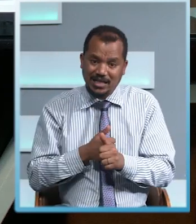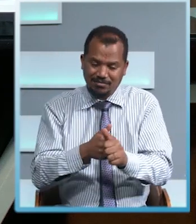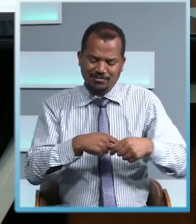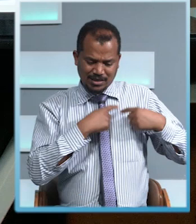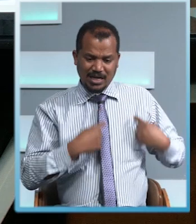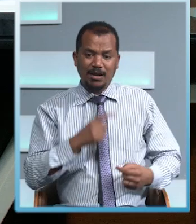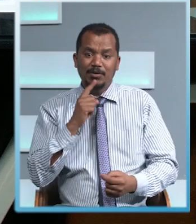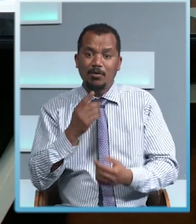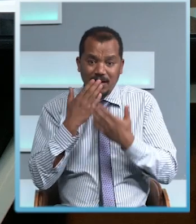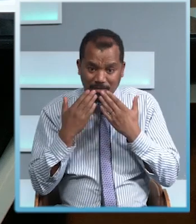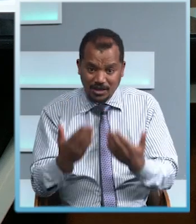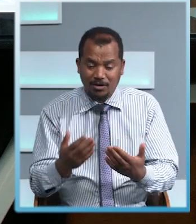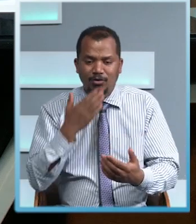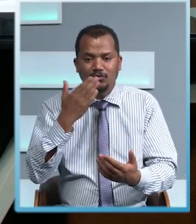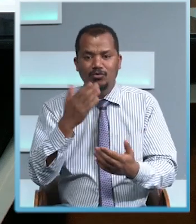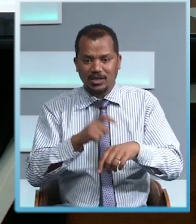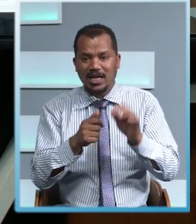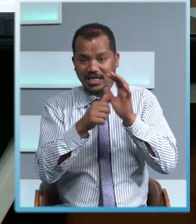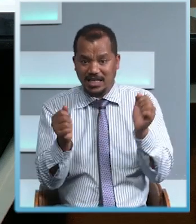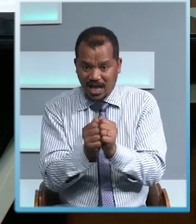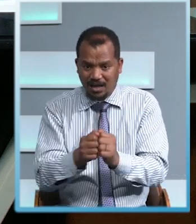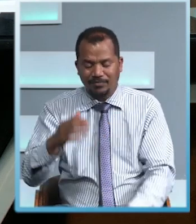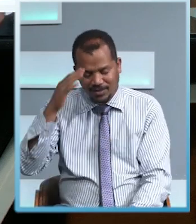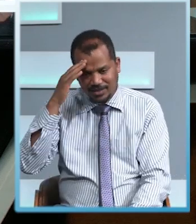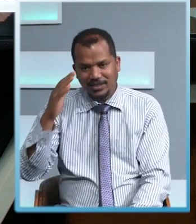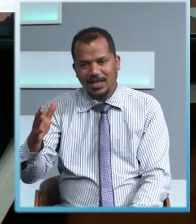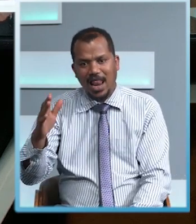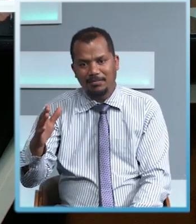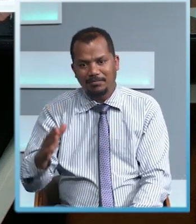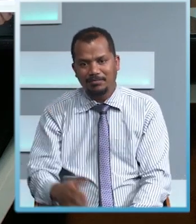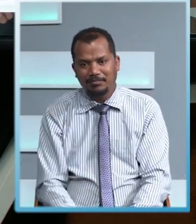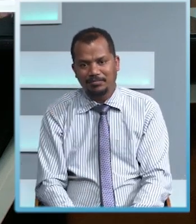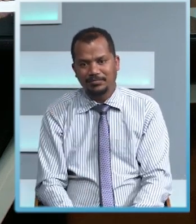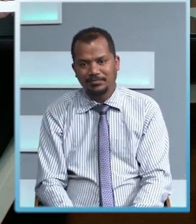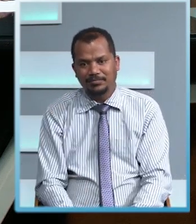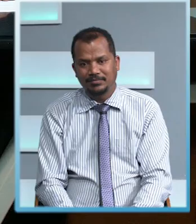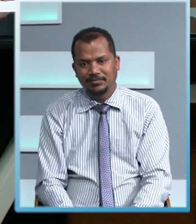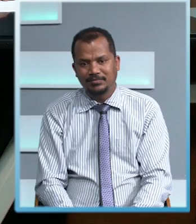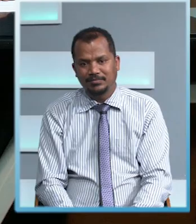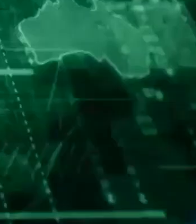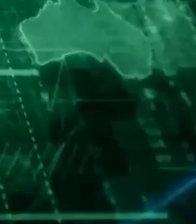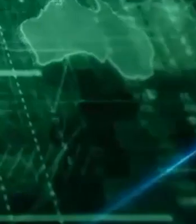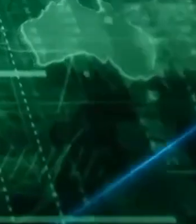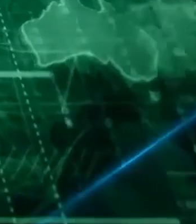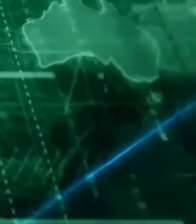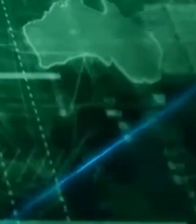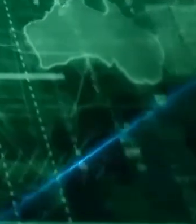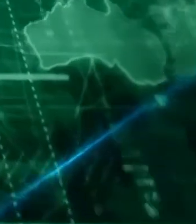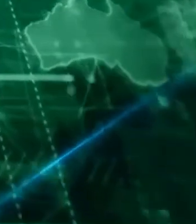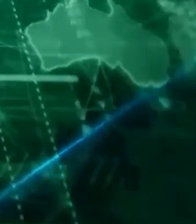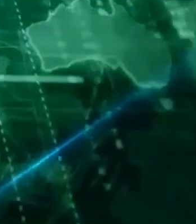አድርገዋል ስለተከታተላችሁን ከልብ ነው የምናመሰግነው ጥሩ ጊዜ ከሳት ጋር ሰላም።